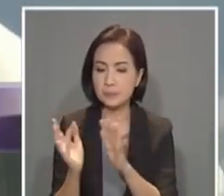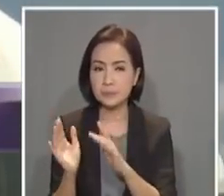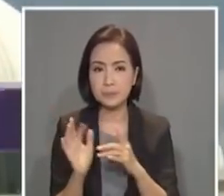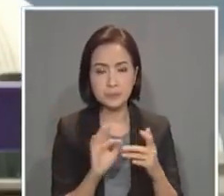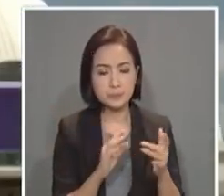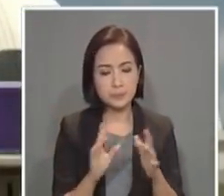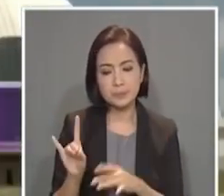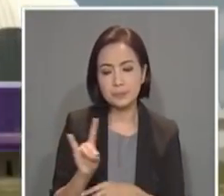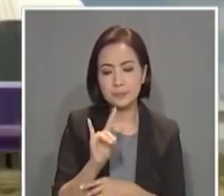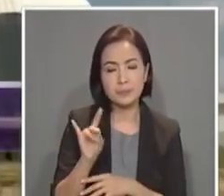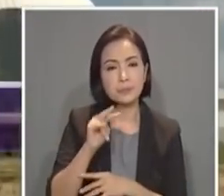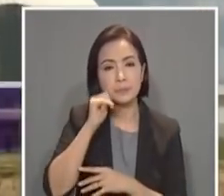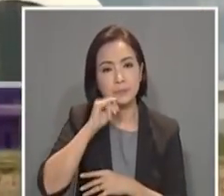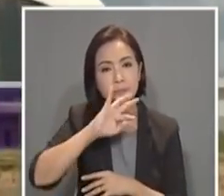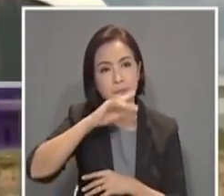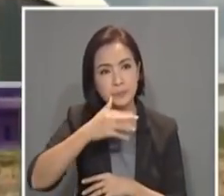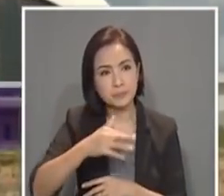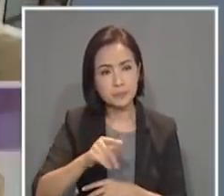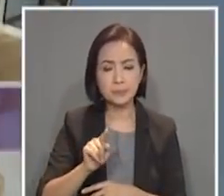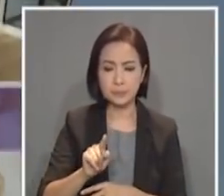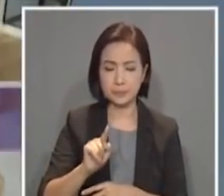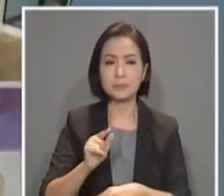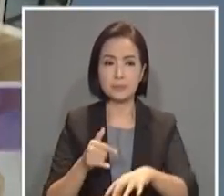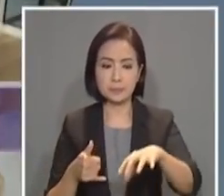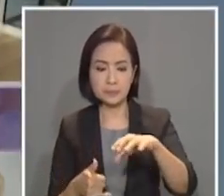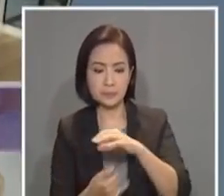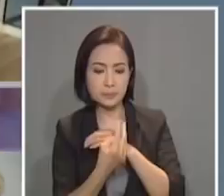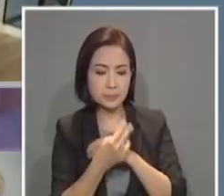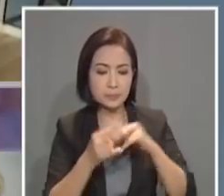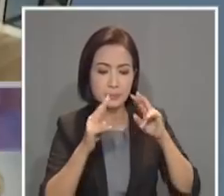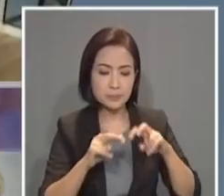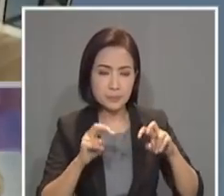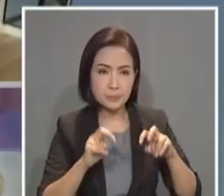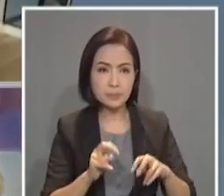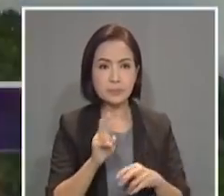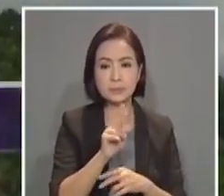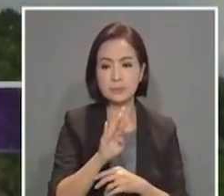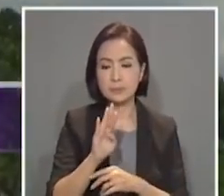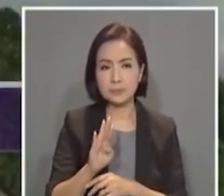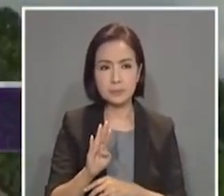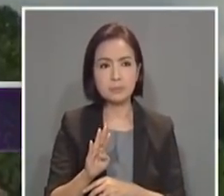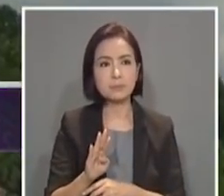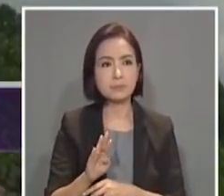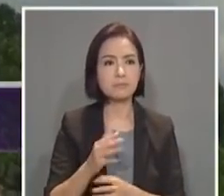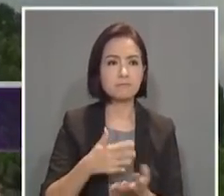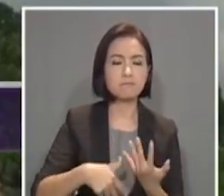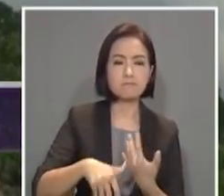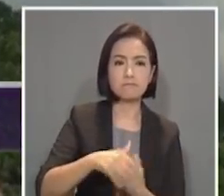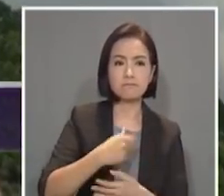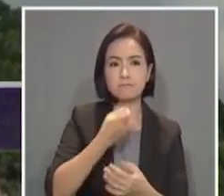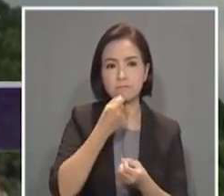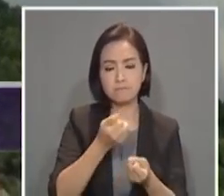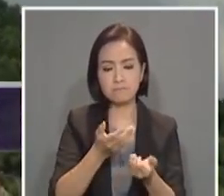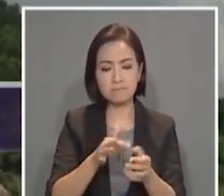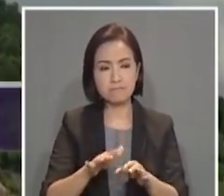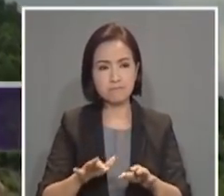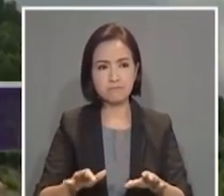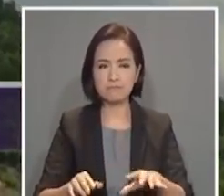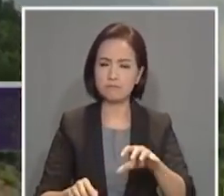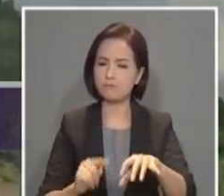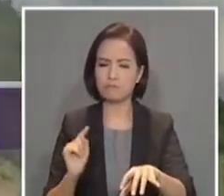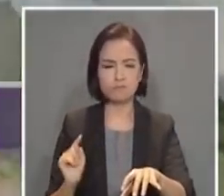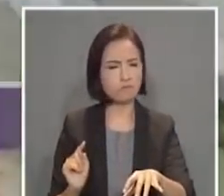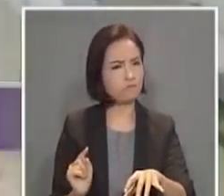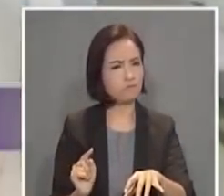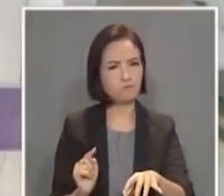ธุ์ที่มีความทันสมัยเป็นสถานที่ศึกษาวิจัยและจำลองระบบนิเวศทะเลสาบสงขลาทะเลสาบเปิดเพียงแห่งเดียวในโล